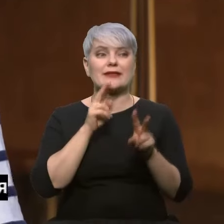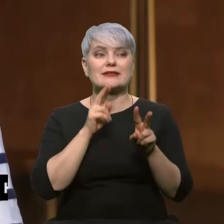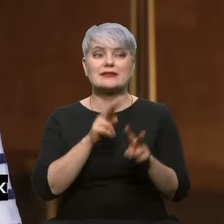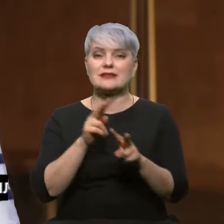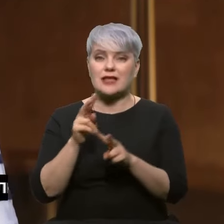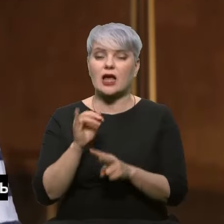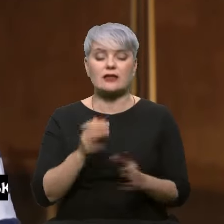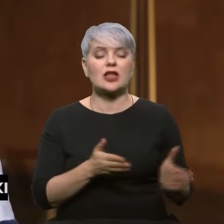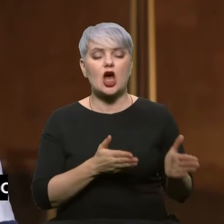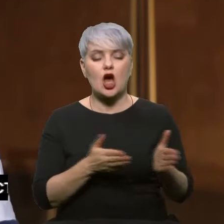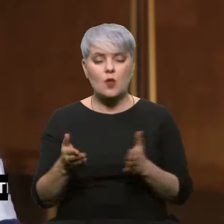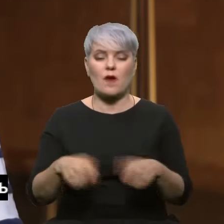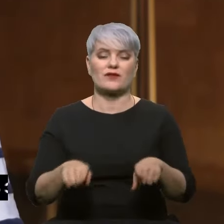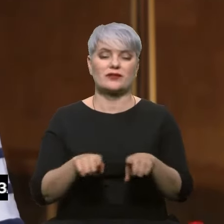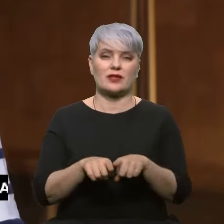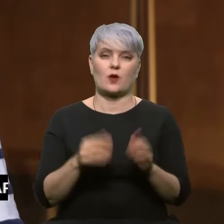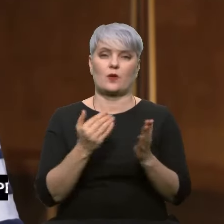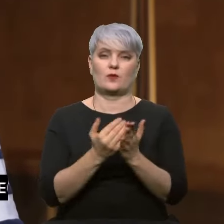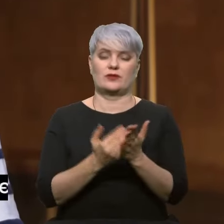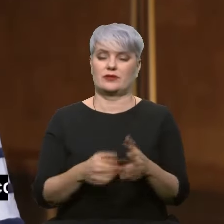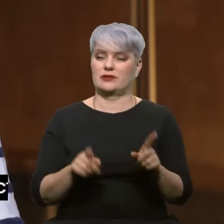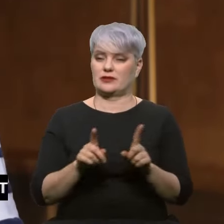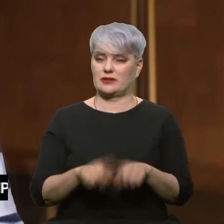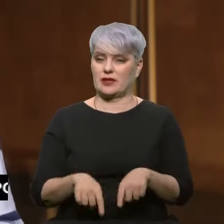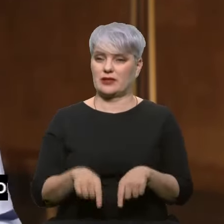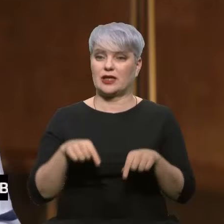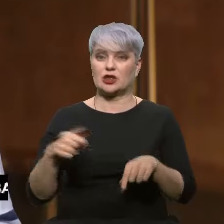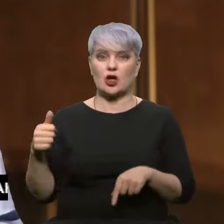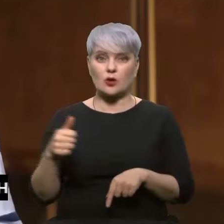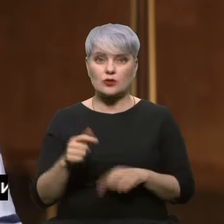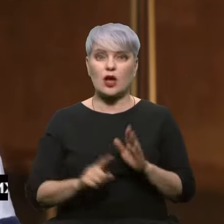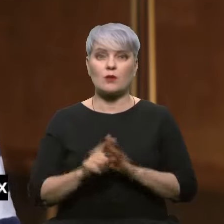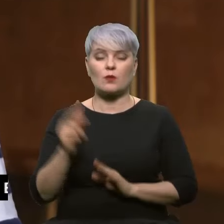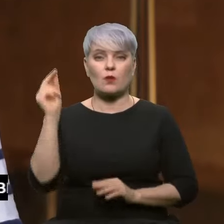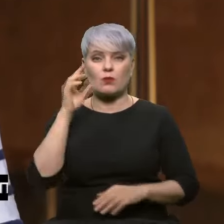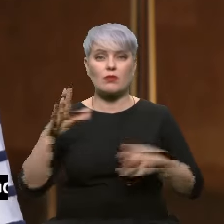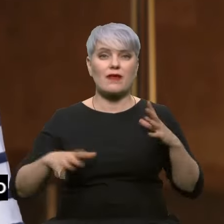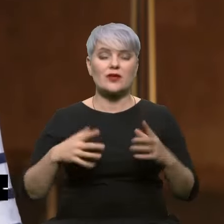такого сценарію. Зокрема, цього тижня розпочнуть навчання найбільші військові